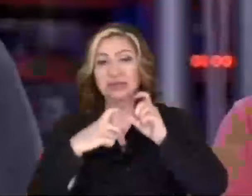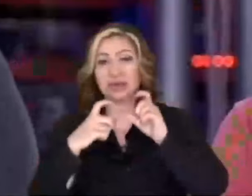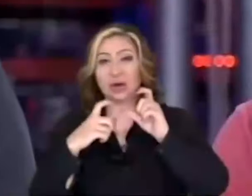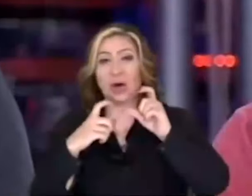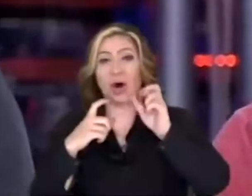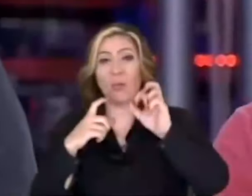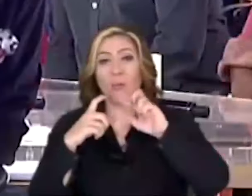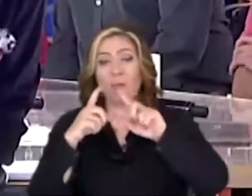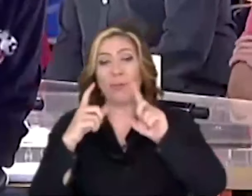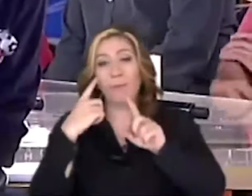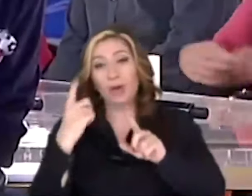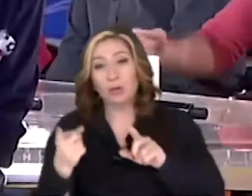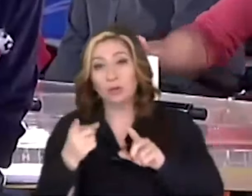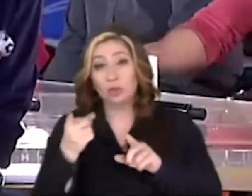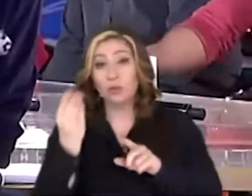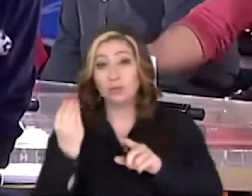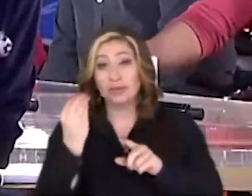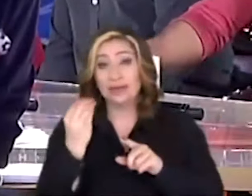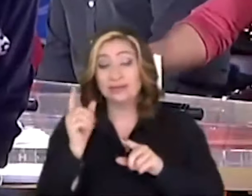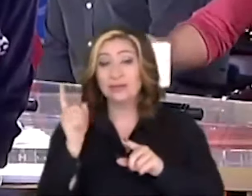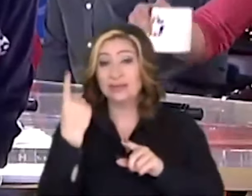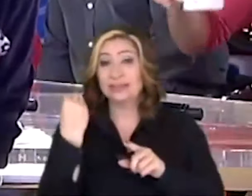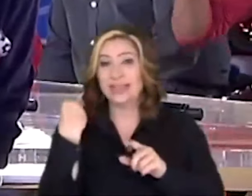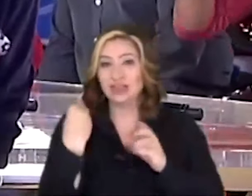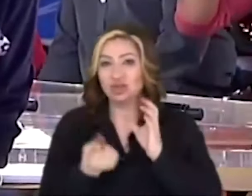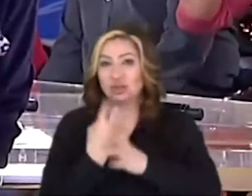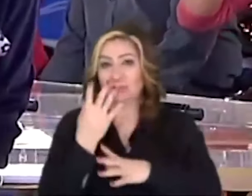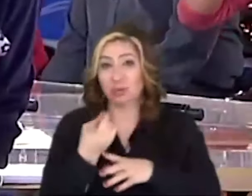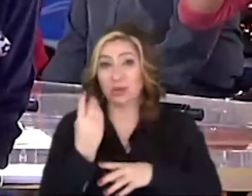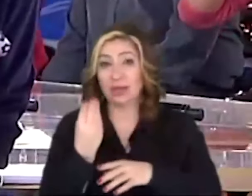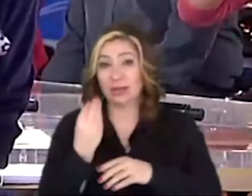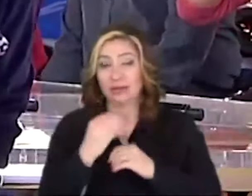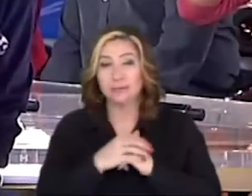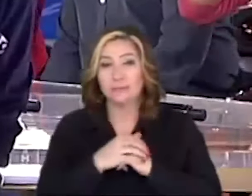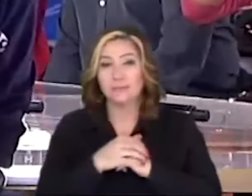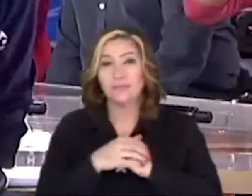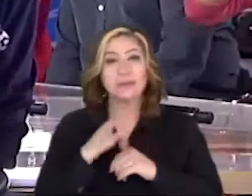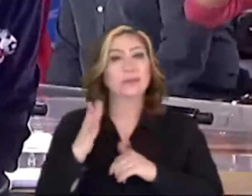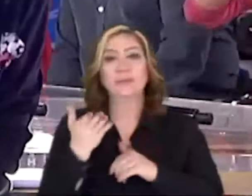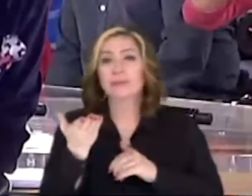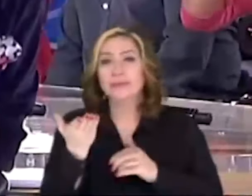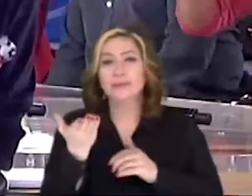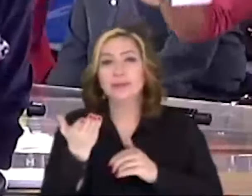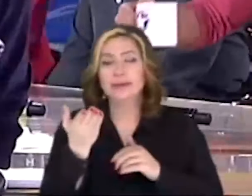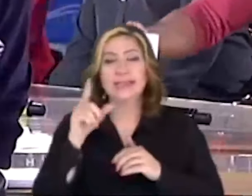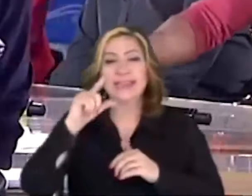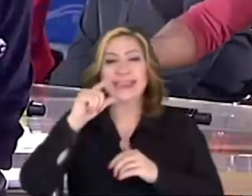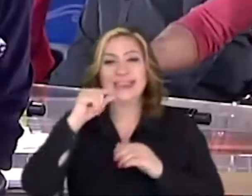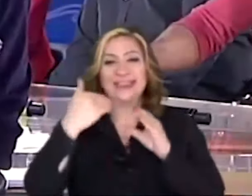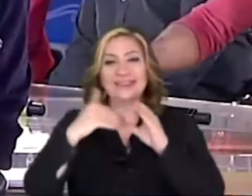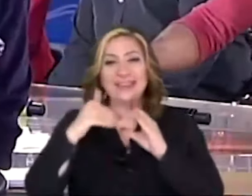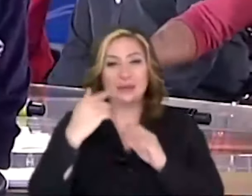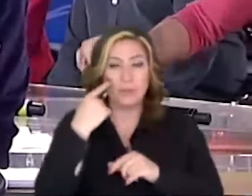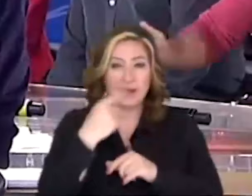bakıyoruz. Ona da bakalım. O da güzeldir. O da iyidir. Ona da bak. Yahu Twitter'a